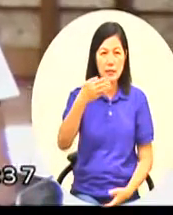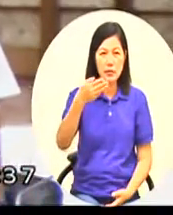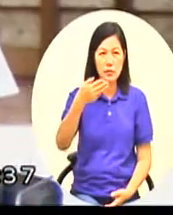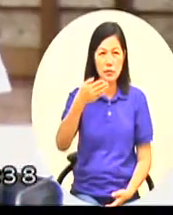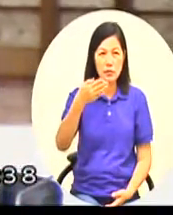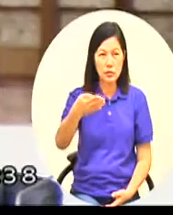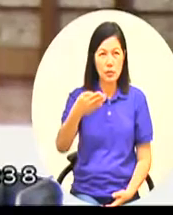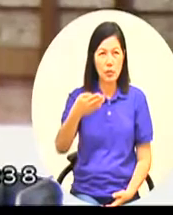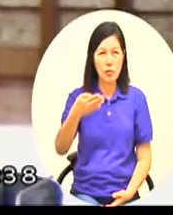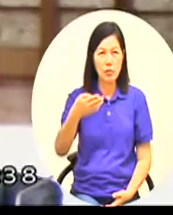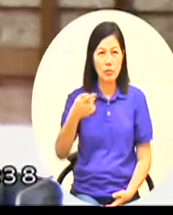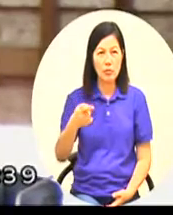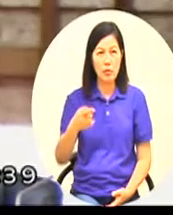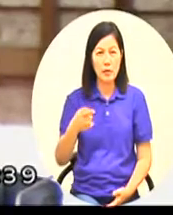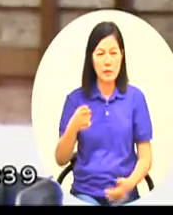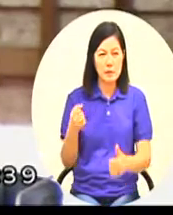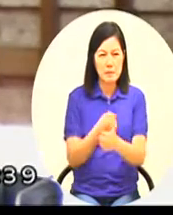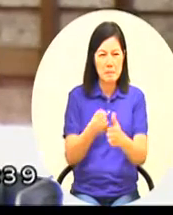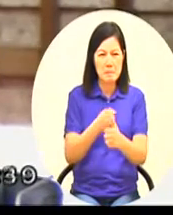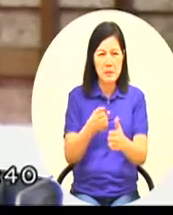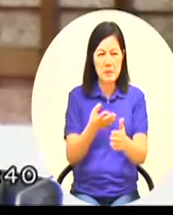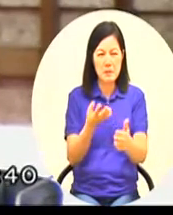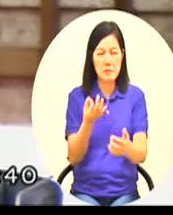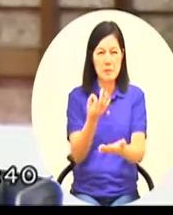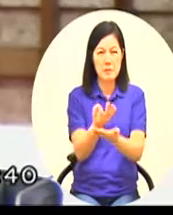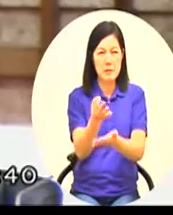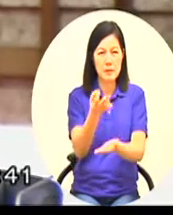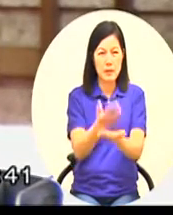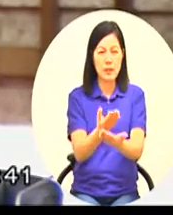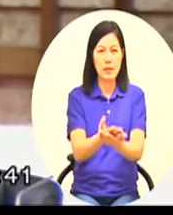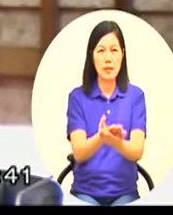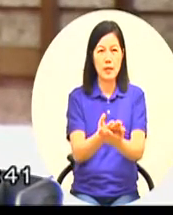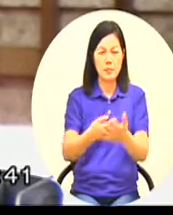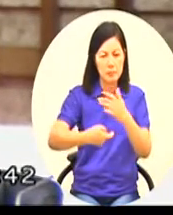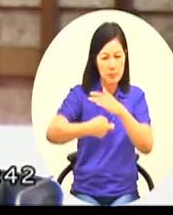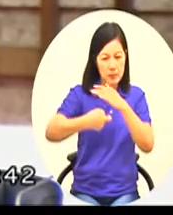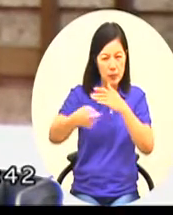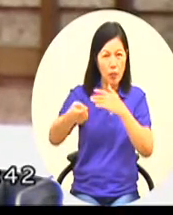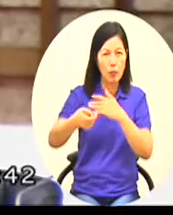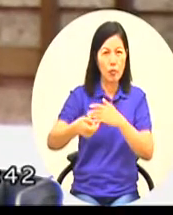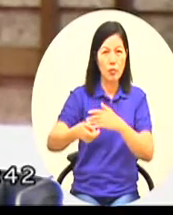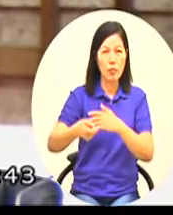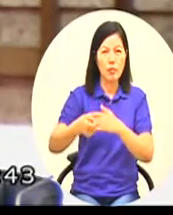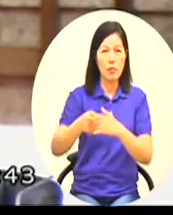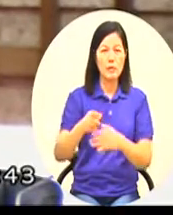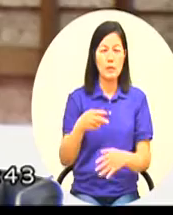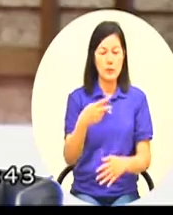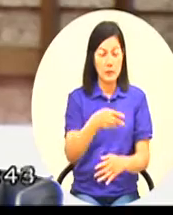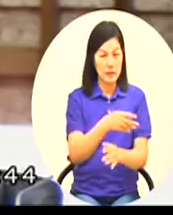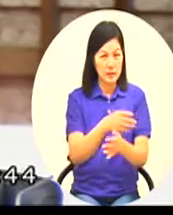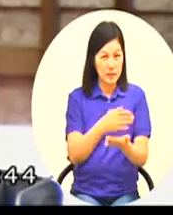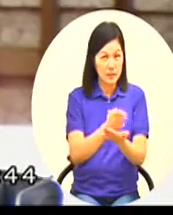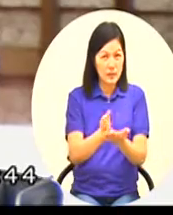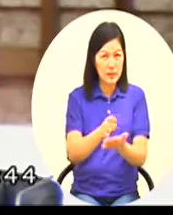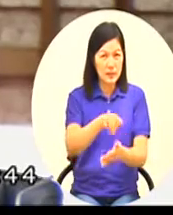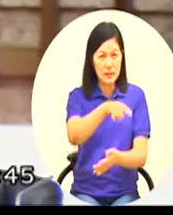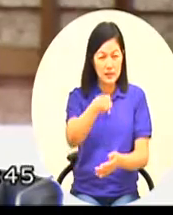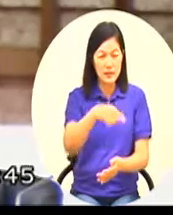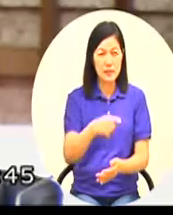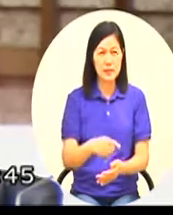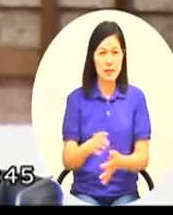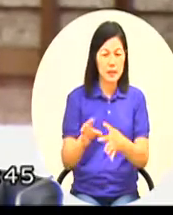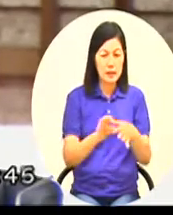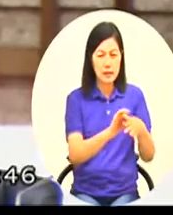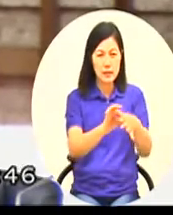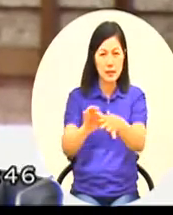现的什么？暴力讨债、窃盗，哦，这些是相关性的一个公